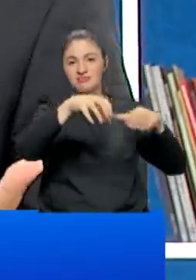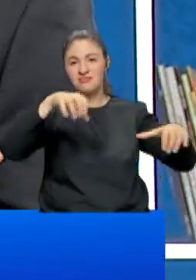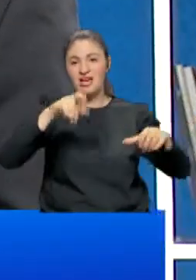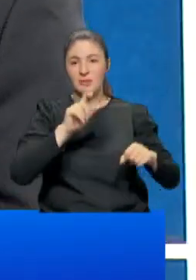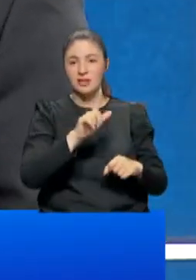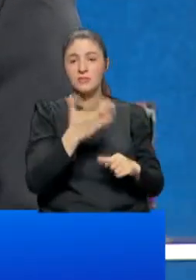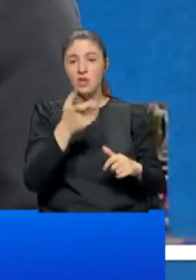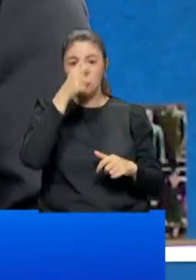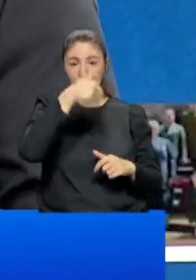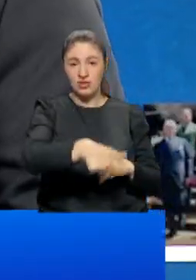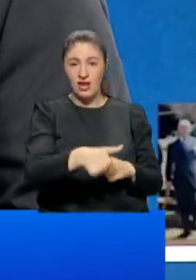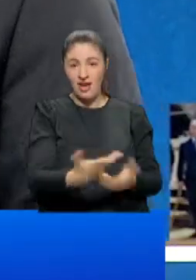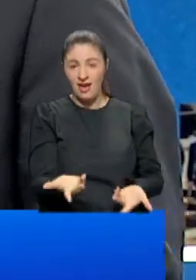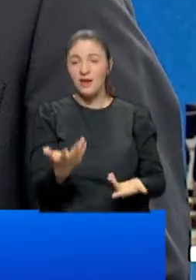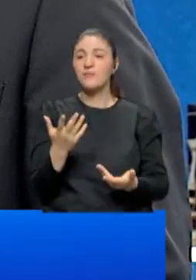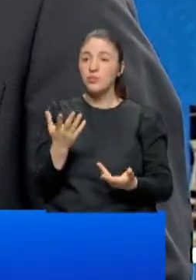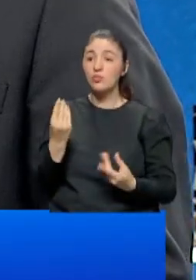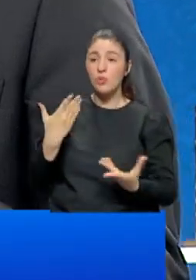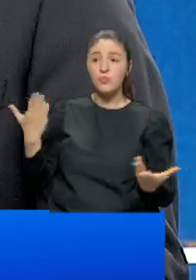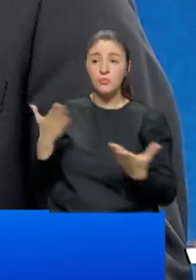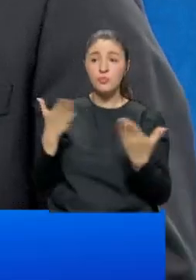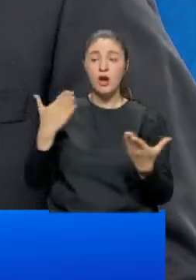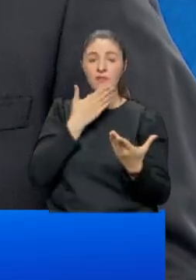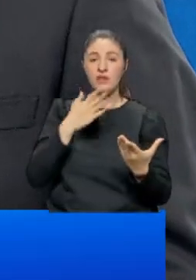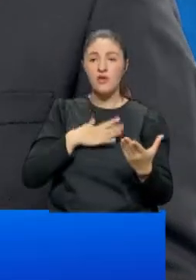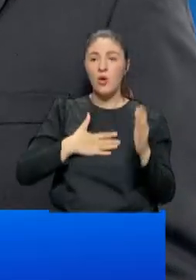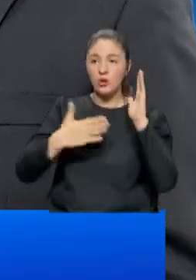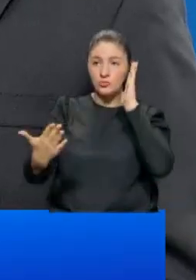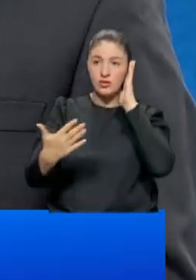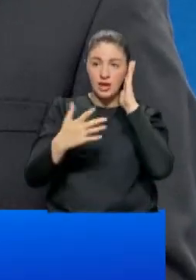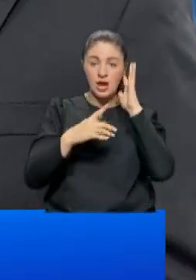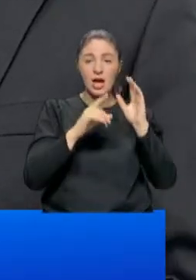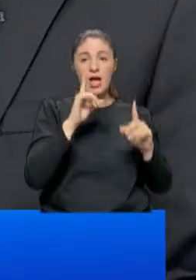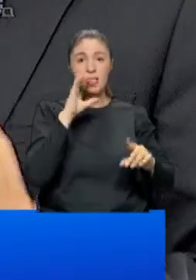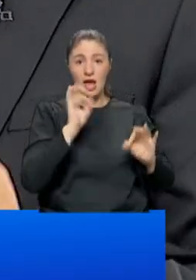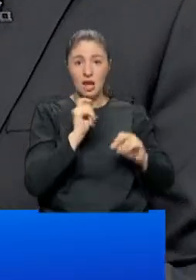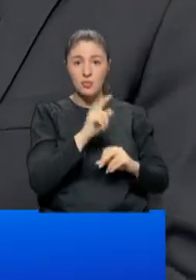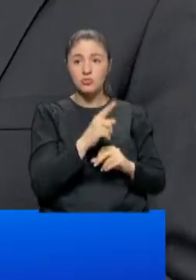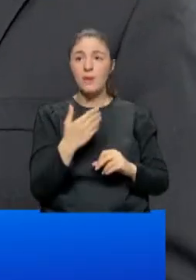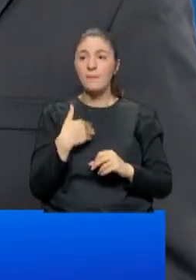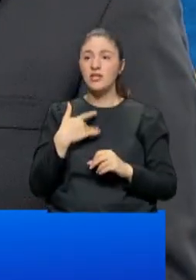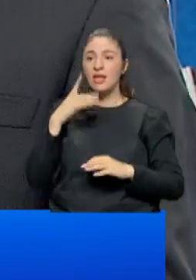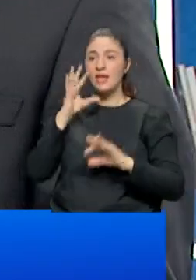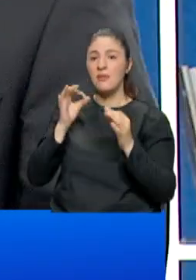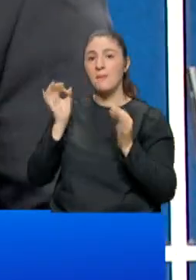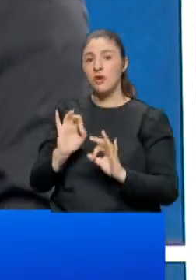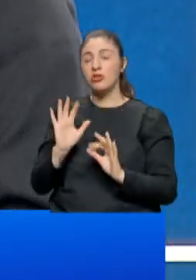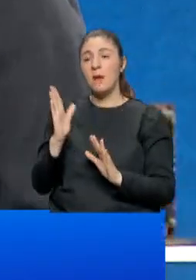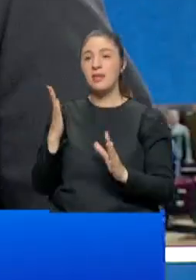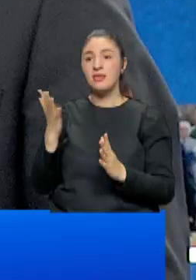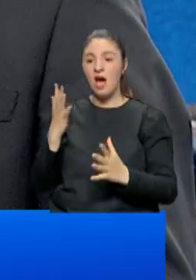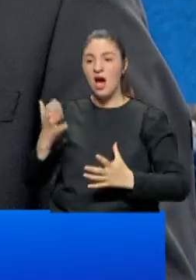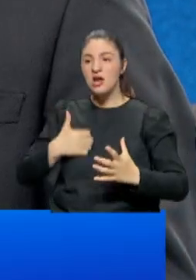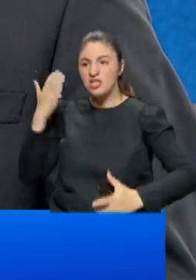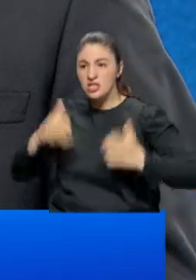sepetleri Ne yapalım evde Türkiye çok büyük bir avantaj var o sana önümüzde çok değerlendiriyorlar Bence değerlendirmeye başladık Ama